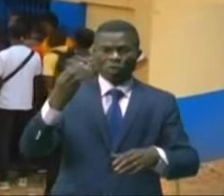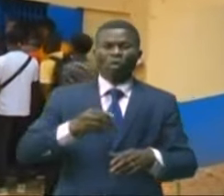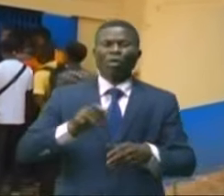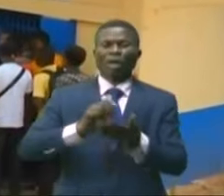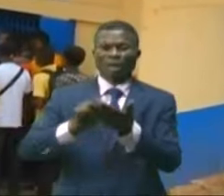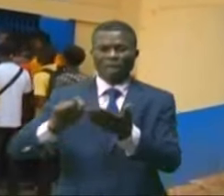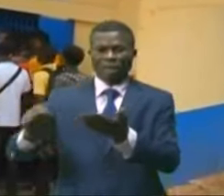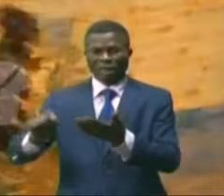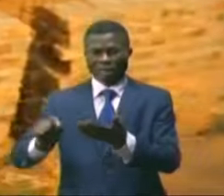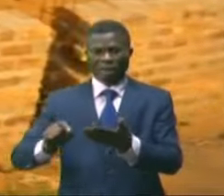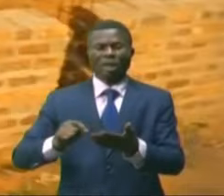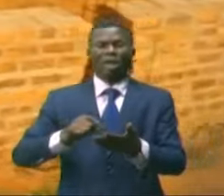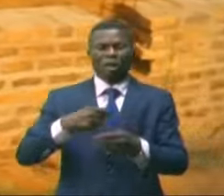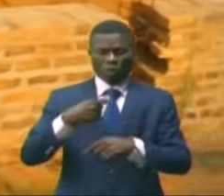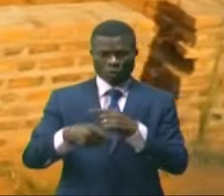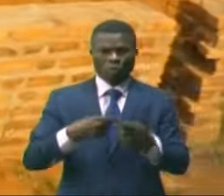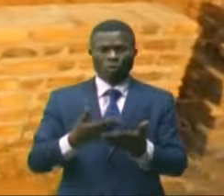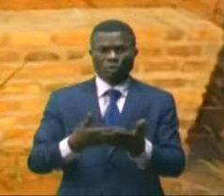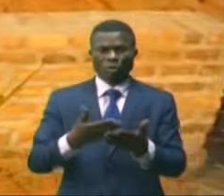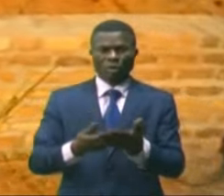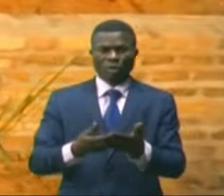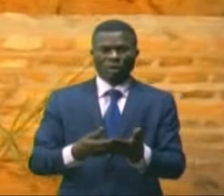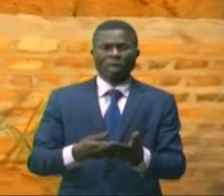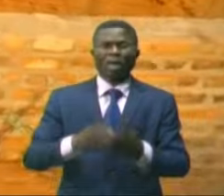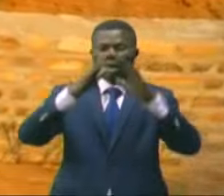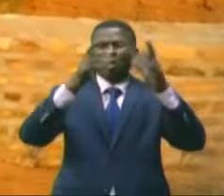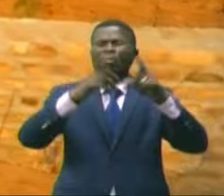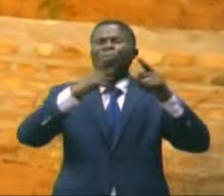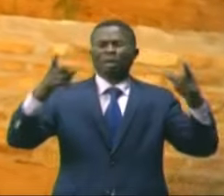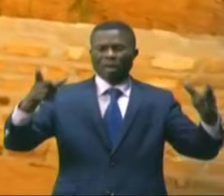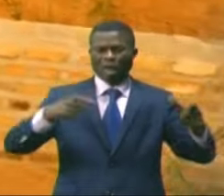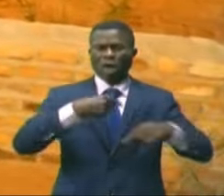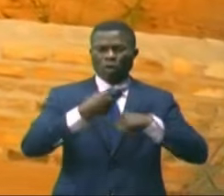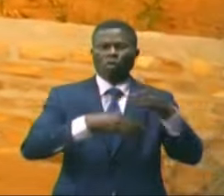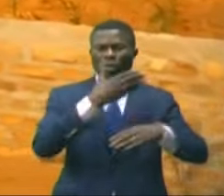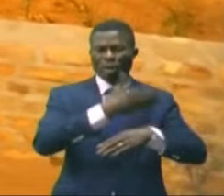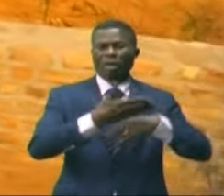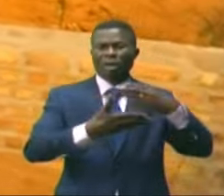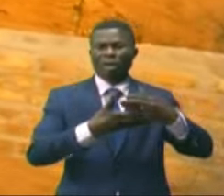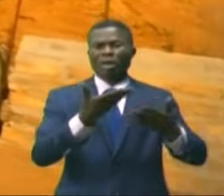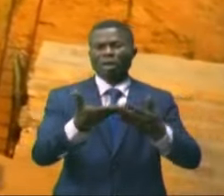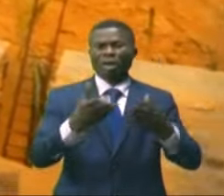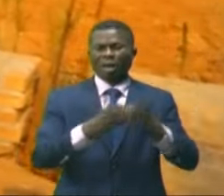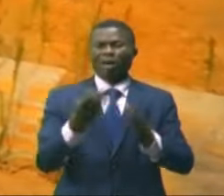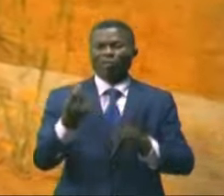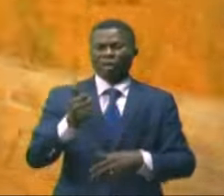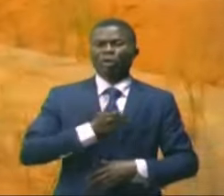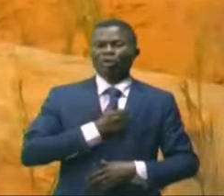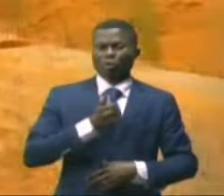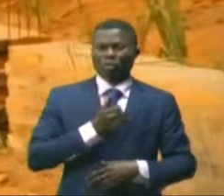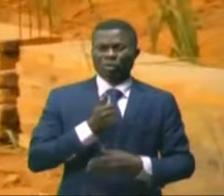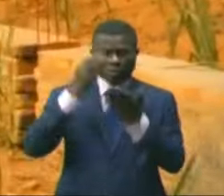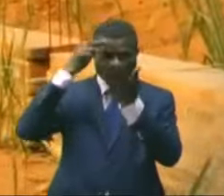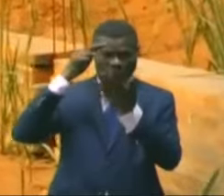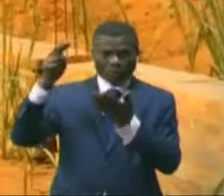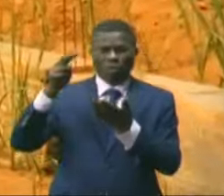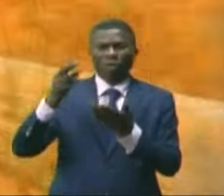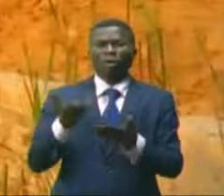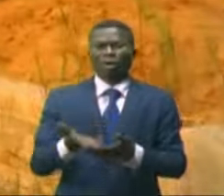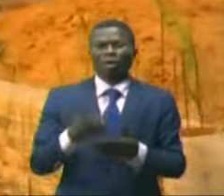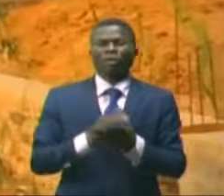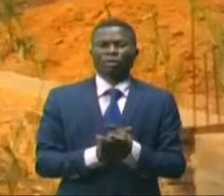Et vous voyez, nous sommes en chantier avec un autre grand bâtiment de cet auditoire avec les moyens propres, paiement des